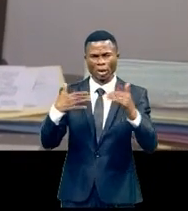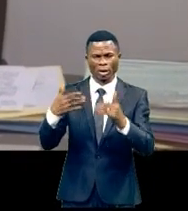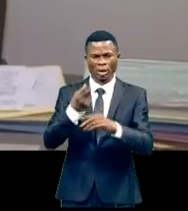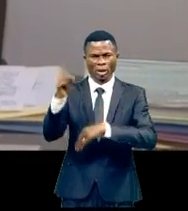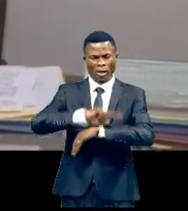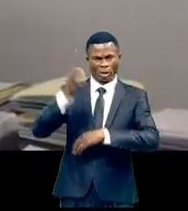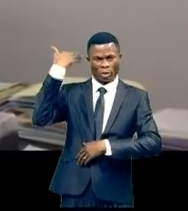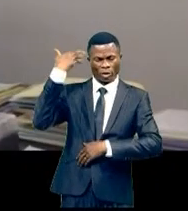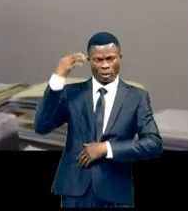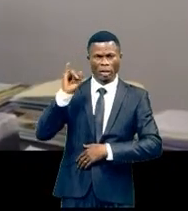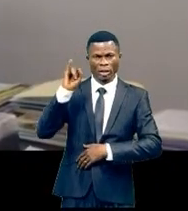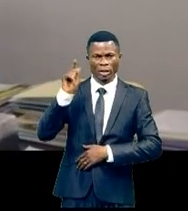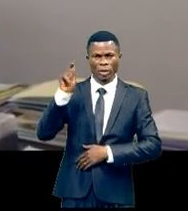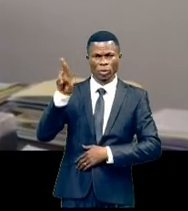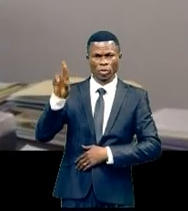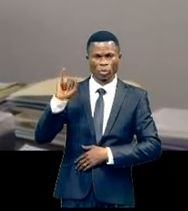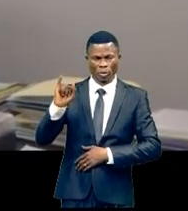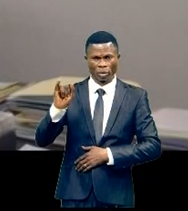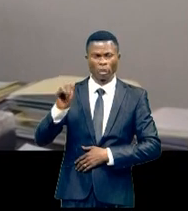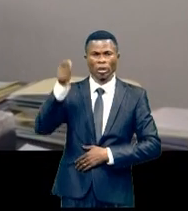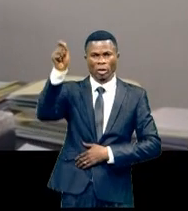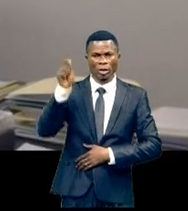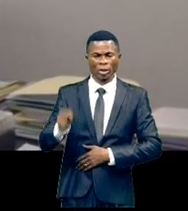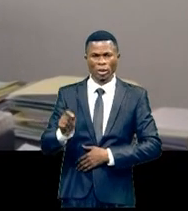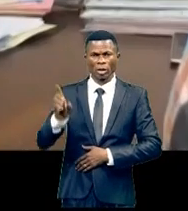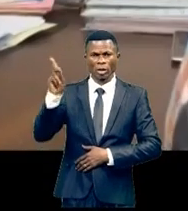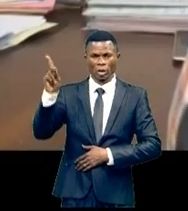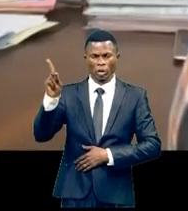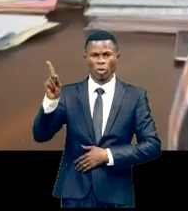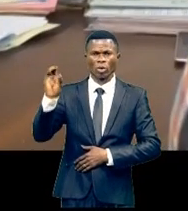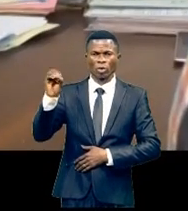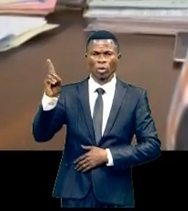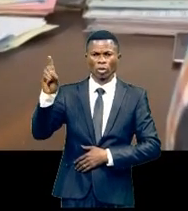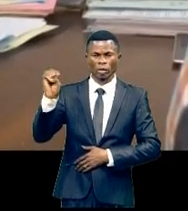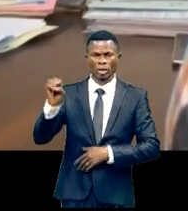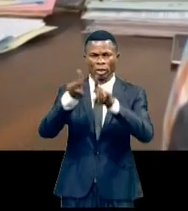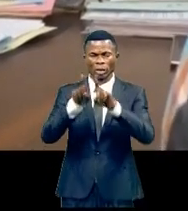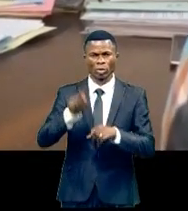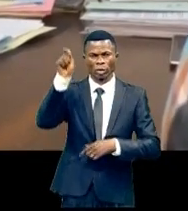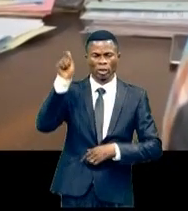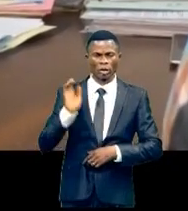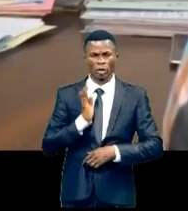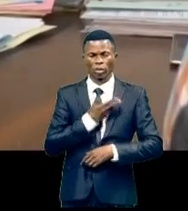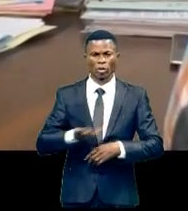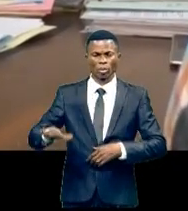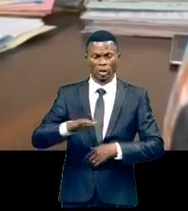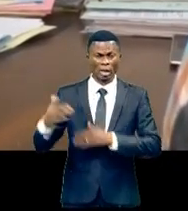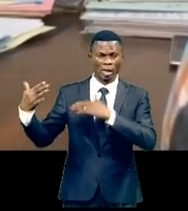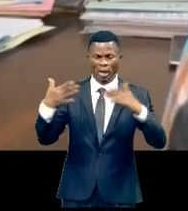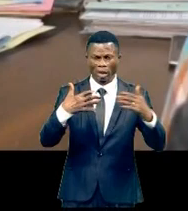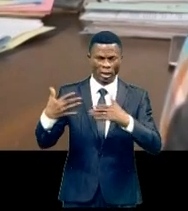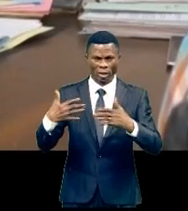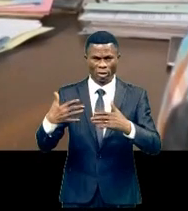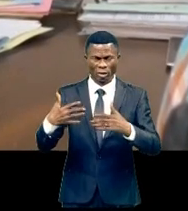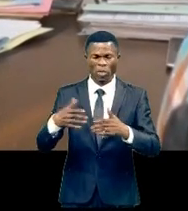jours à Kobo en Ituri entre les miliciens Codeco et nos forces armées. Affrontement qui a débouché à